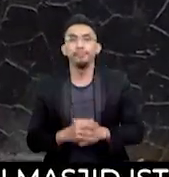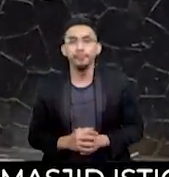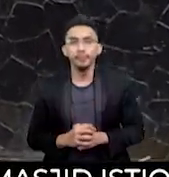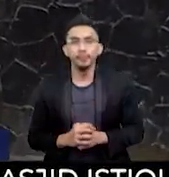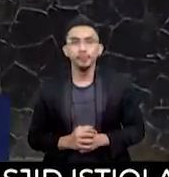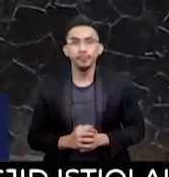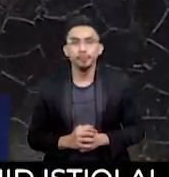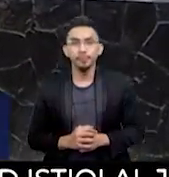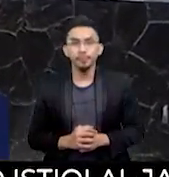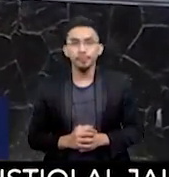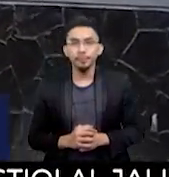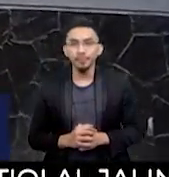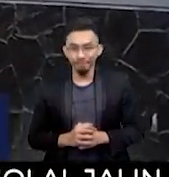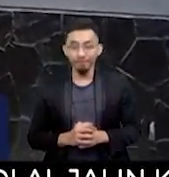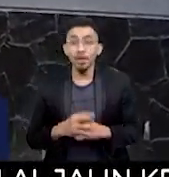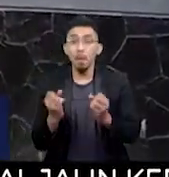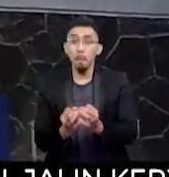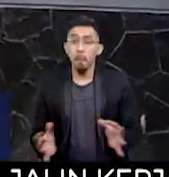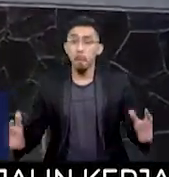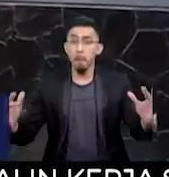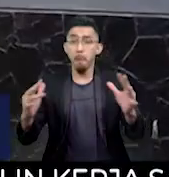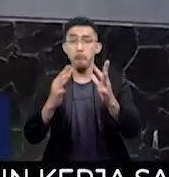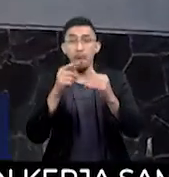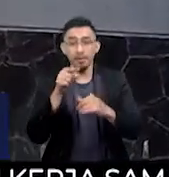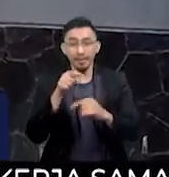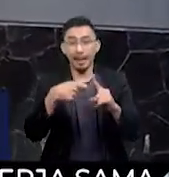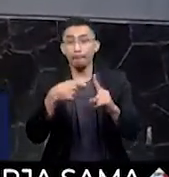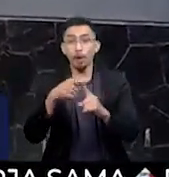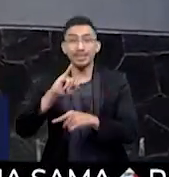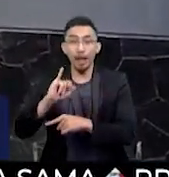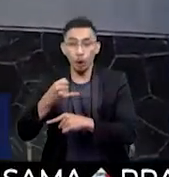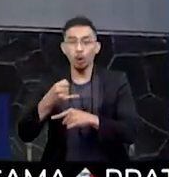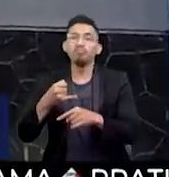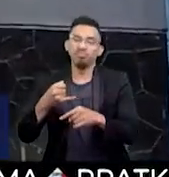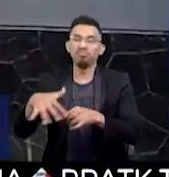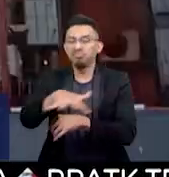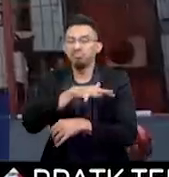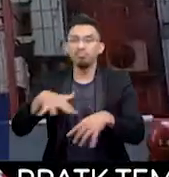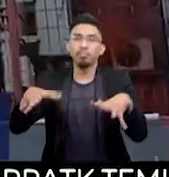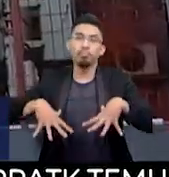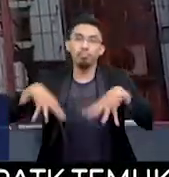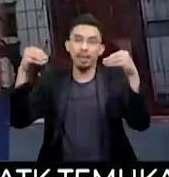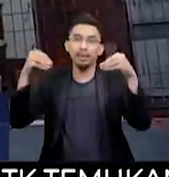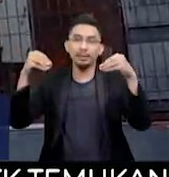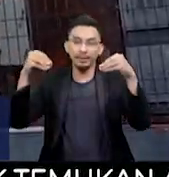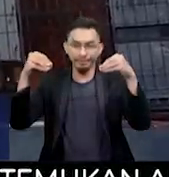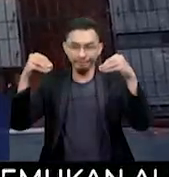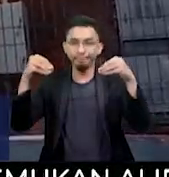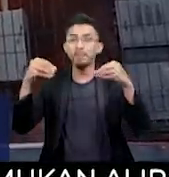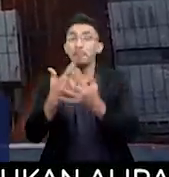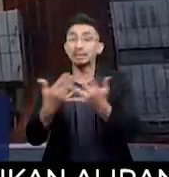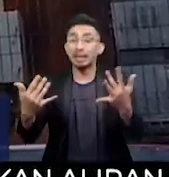Akibat kebakaran terjadi pemadaman listrik di wilayah Kebonjeruk dan sekitarnya. PLN meminta maaf kepada masyarakat yang terdampak dan